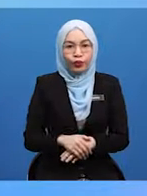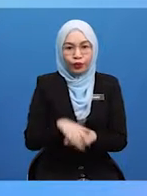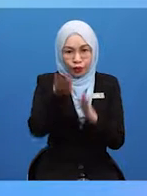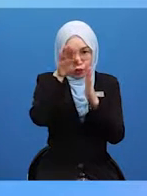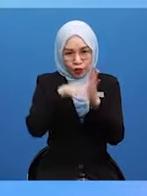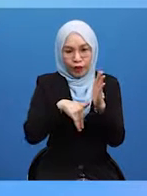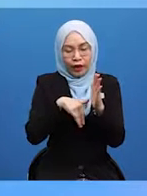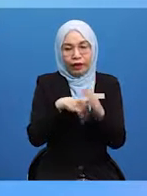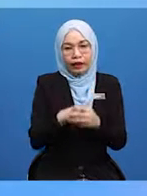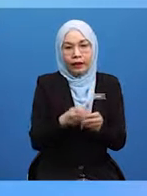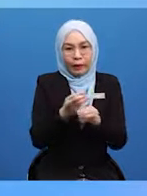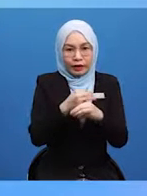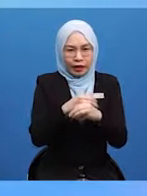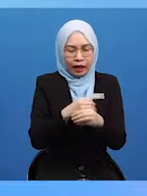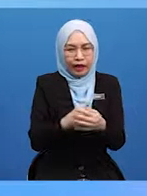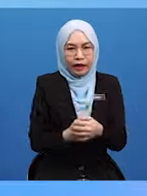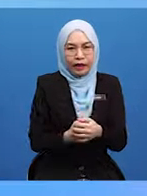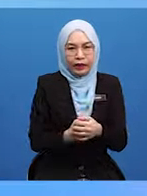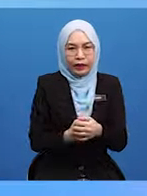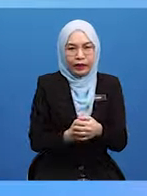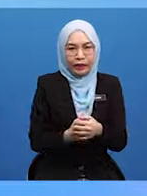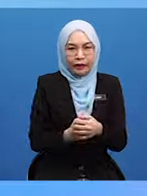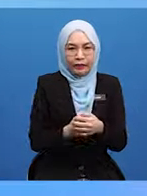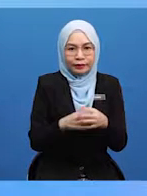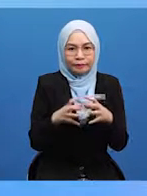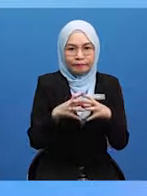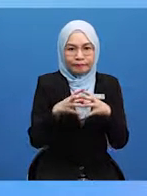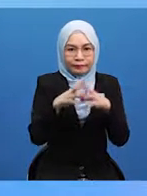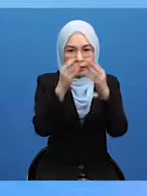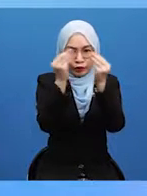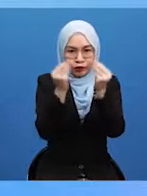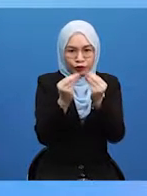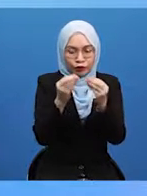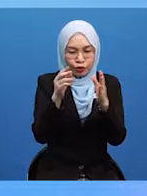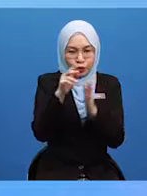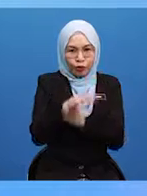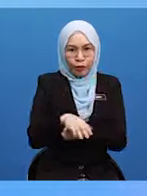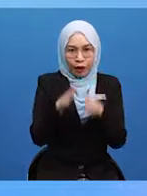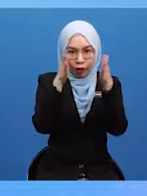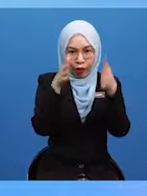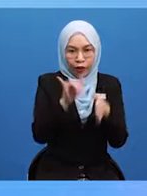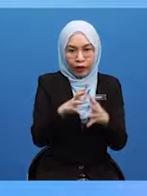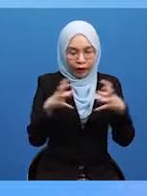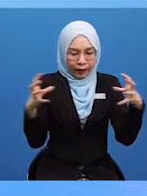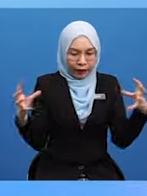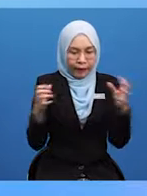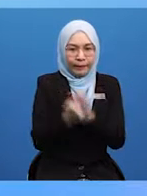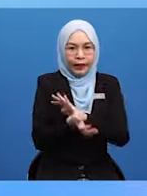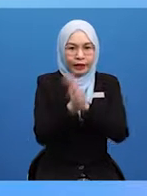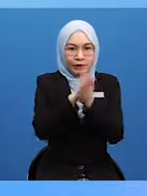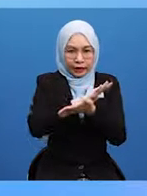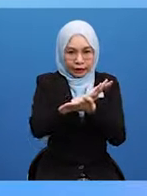masalah kesesakan di Kuala Lumpur. Oleh itu, bandar satelit ini sesuai